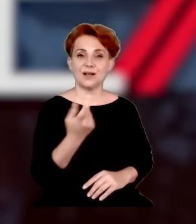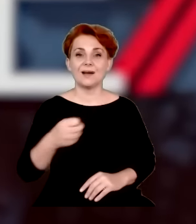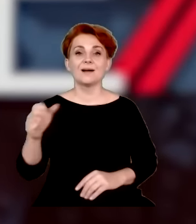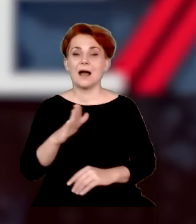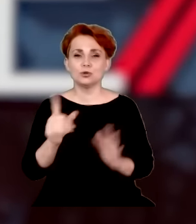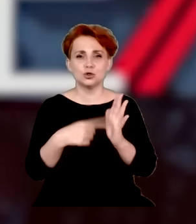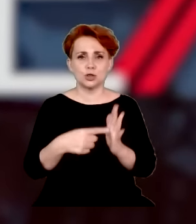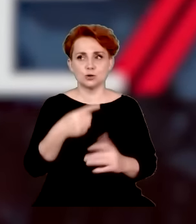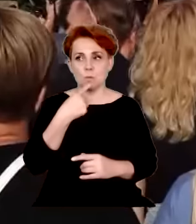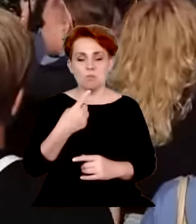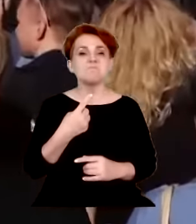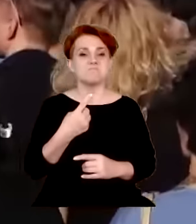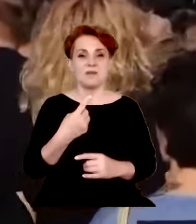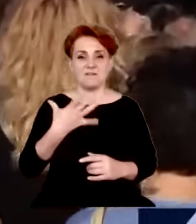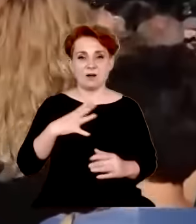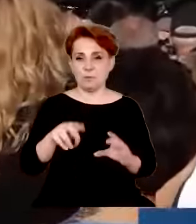o odejściu.